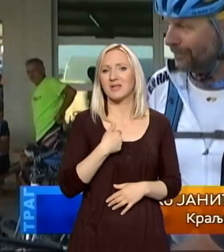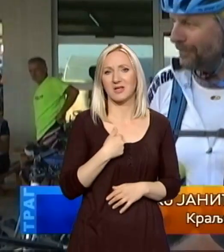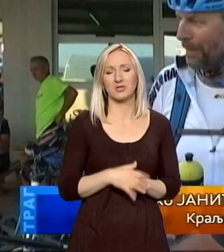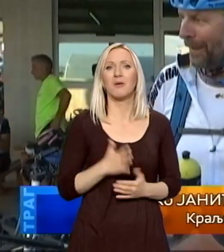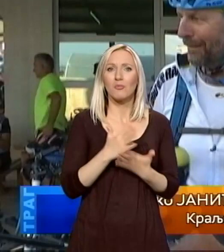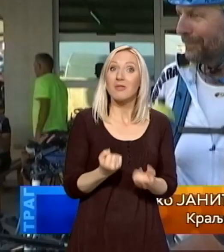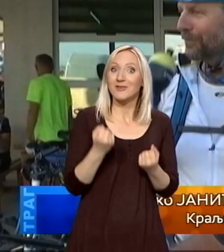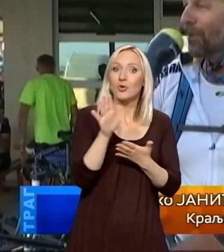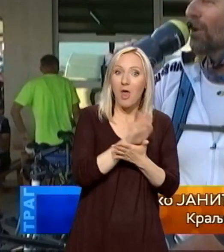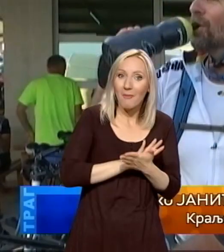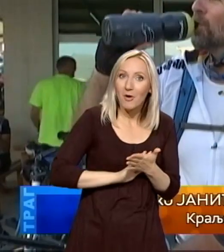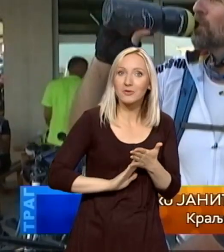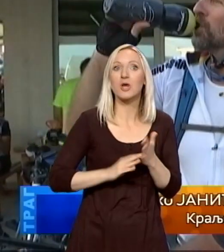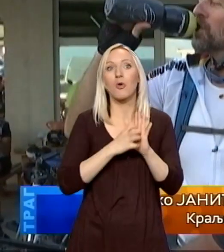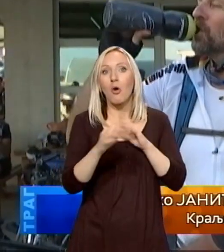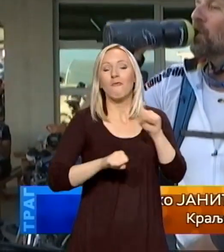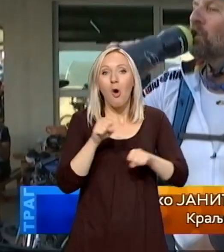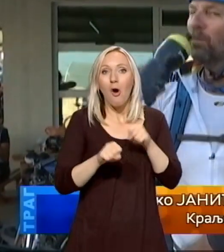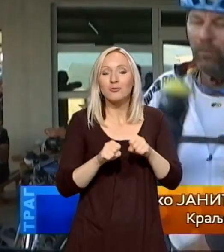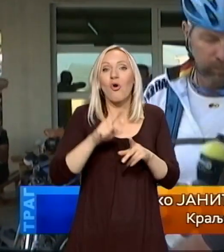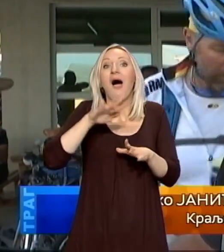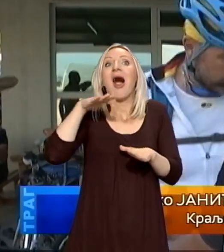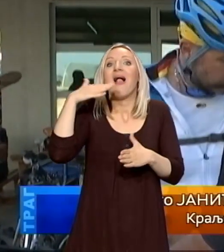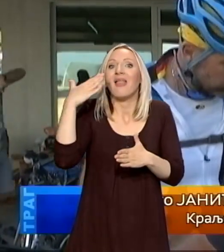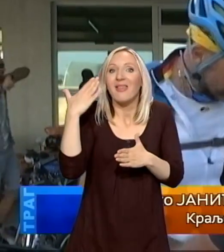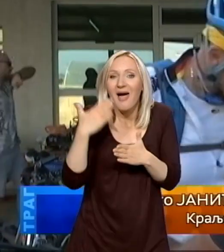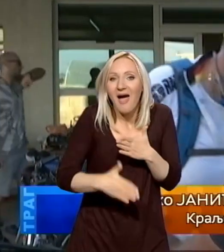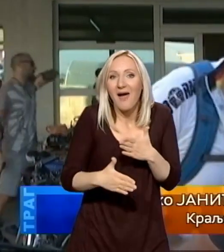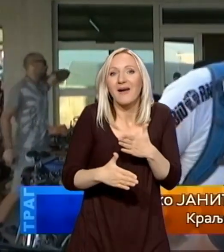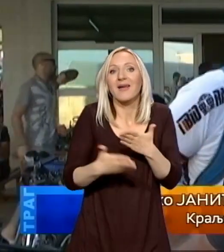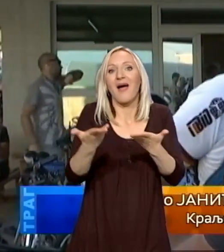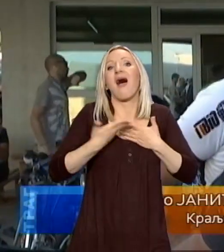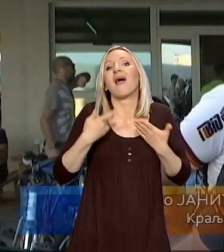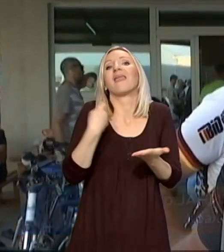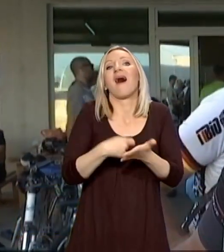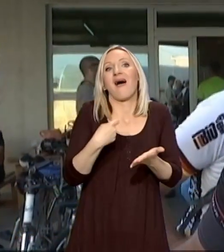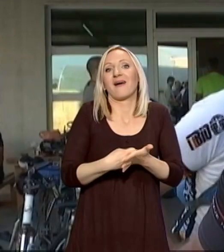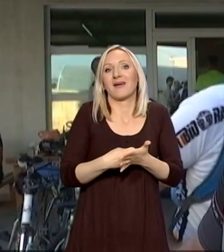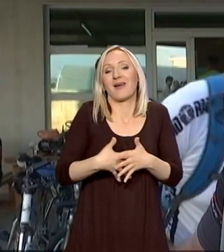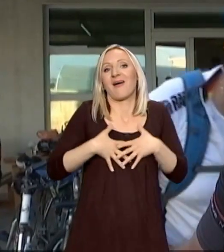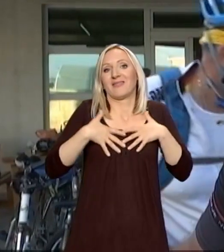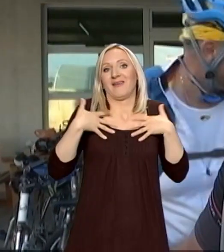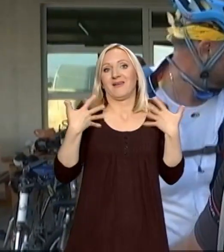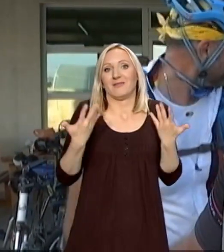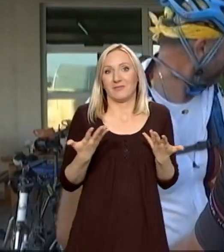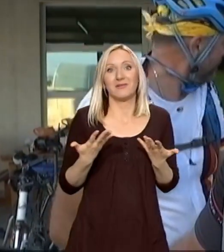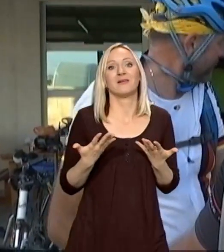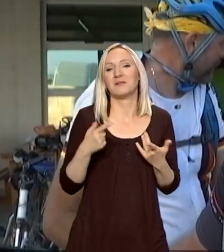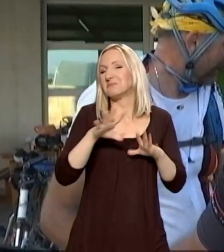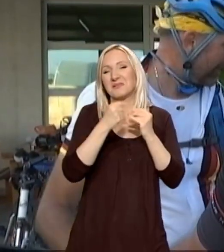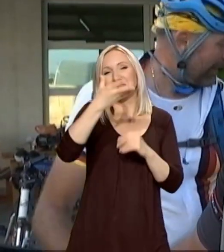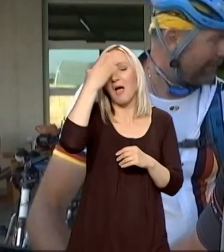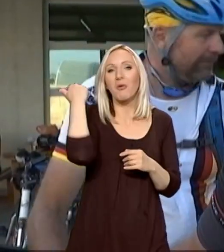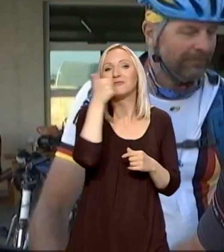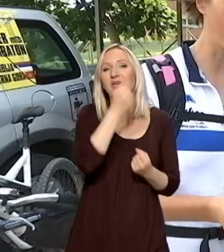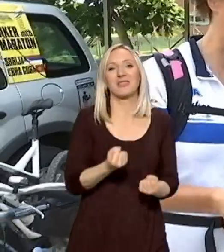teško na početku i u toku vožnje, ali u principu ovo što je na kraju je kruna svega i onda se zaboravi sve što